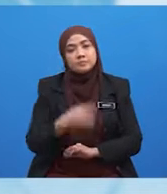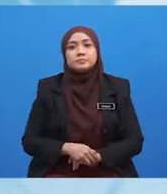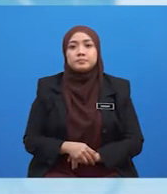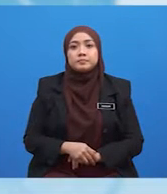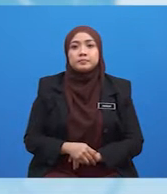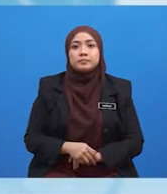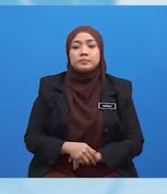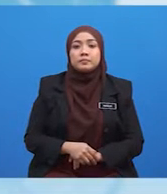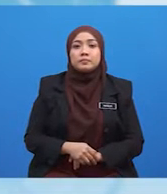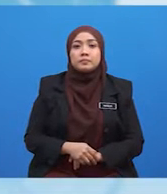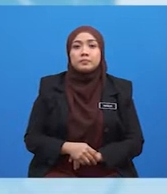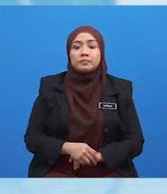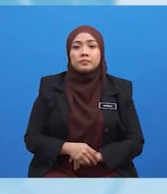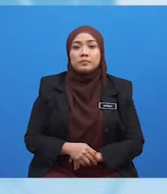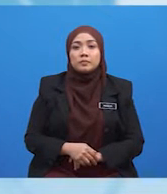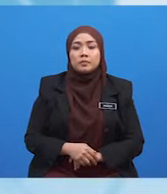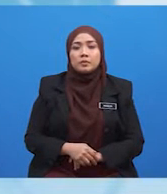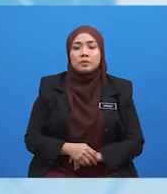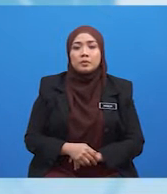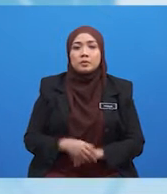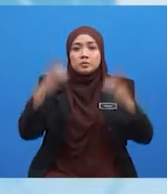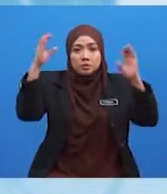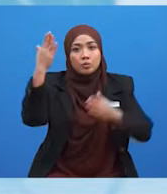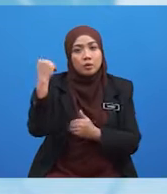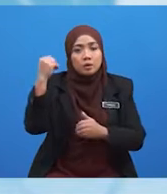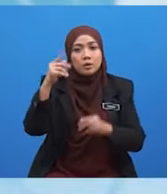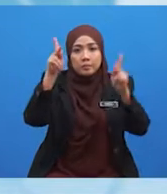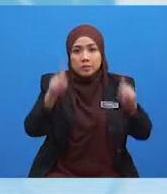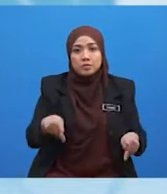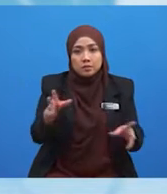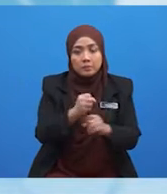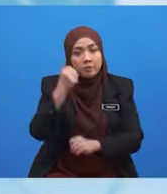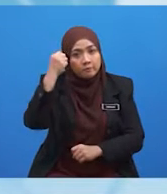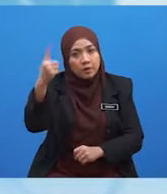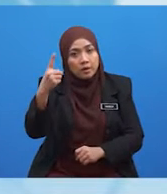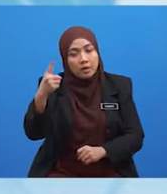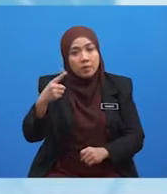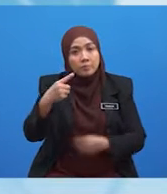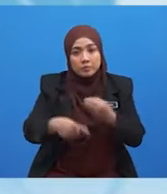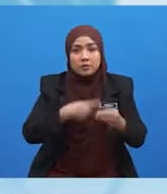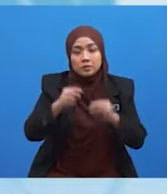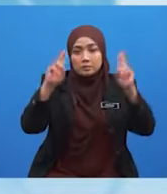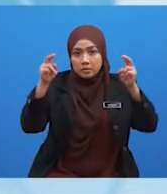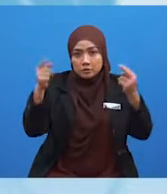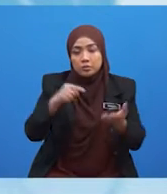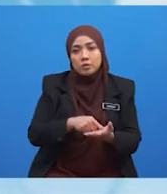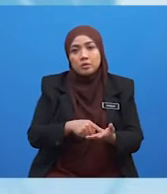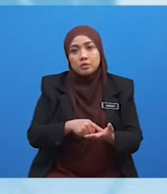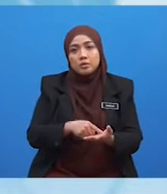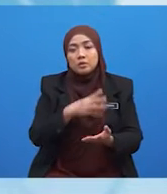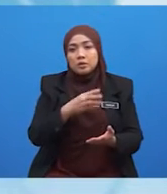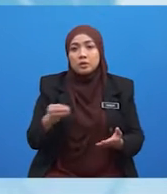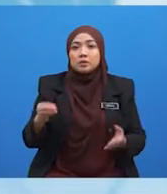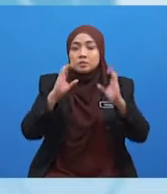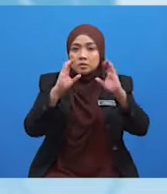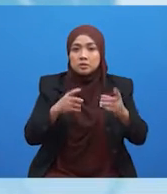sekian Jepara belajar dapat memahami tentang proses pemasaran dan juga teknik tak yang